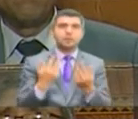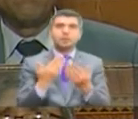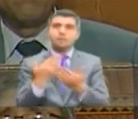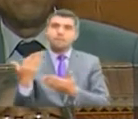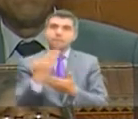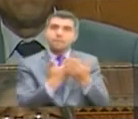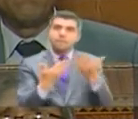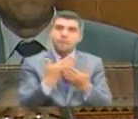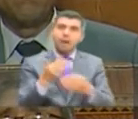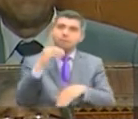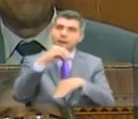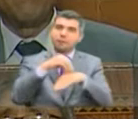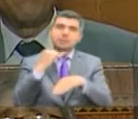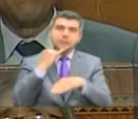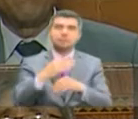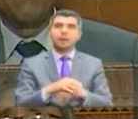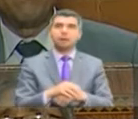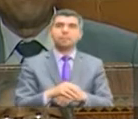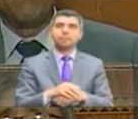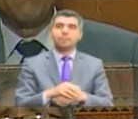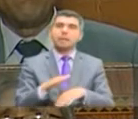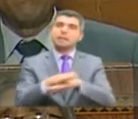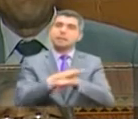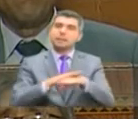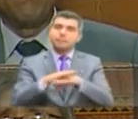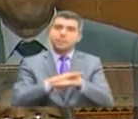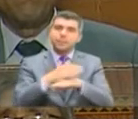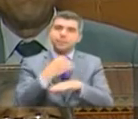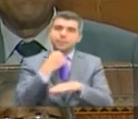والتلبيه المتكرره، وكنعتذروا على